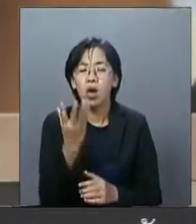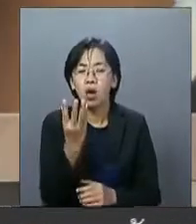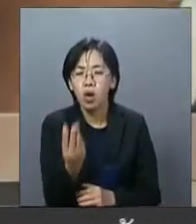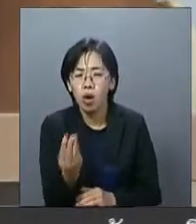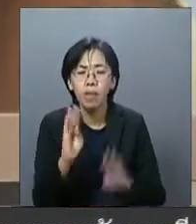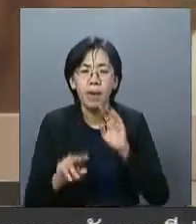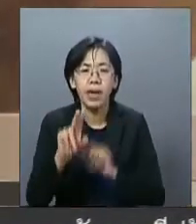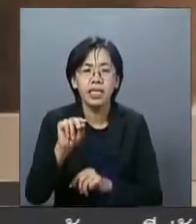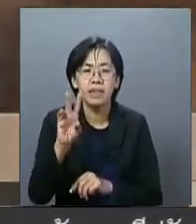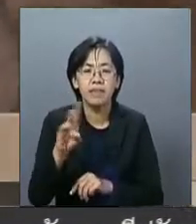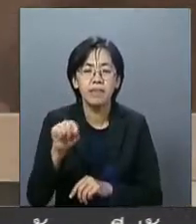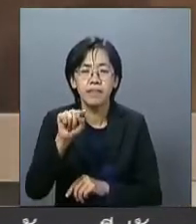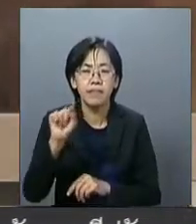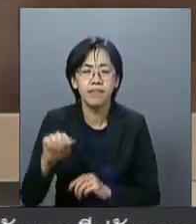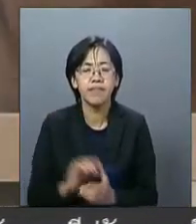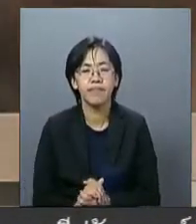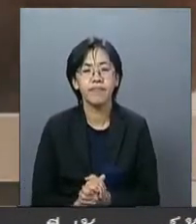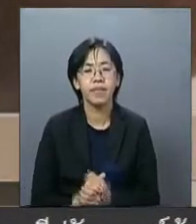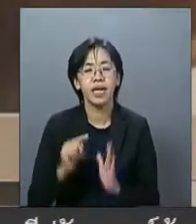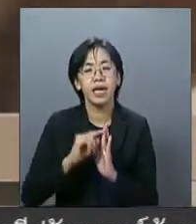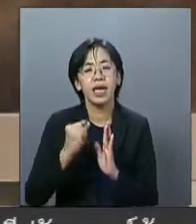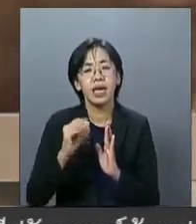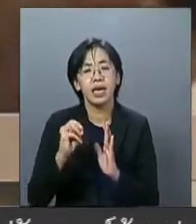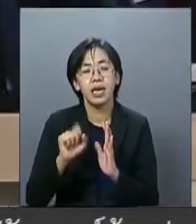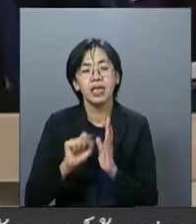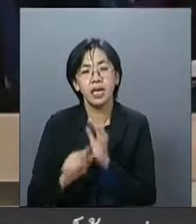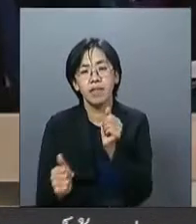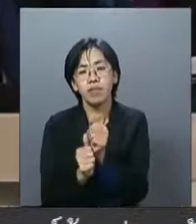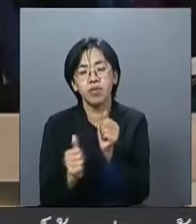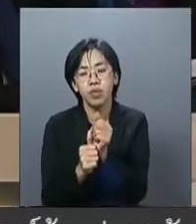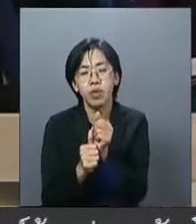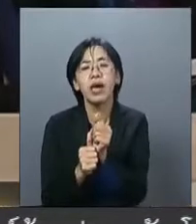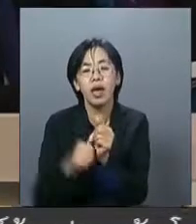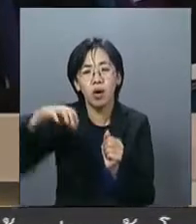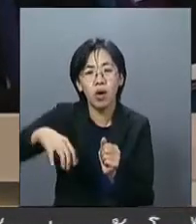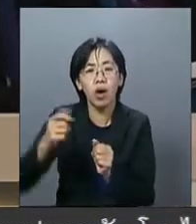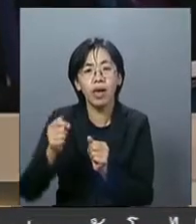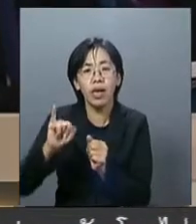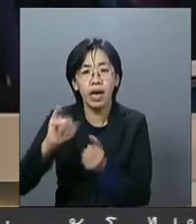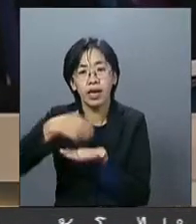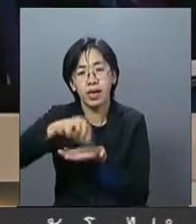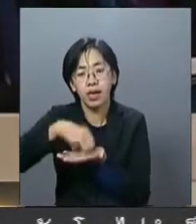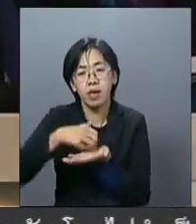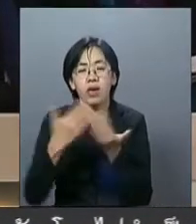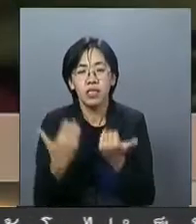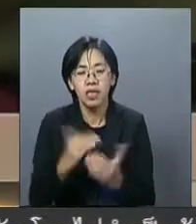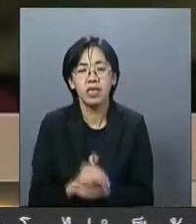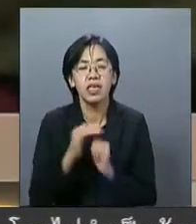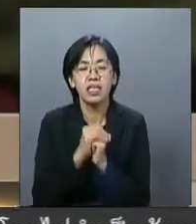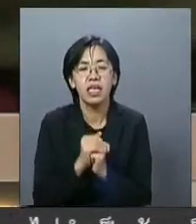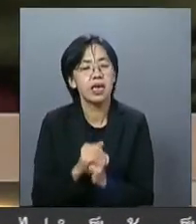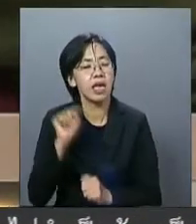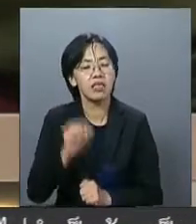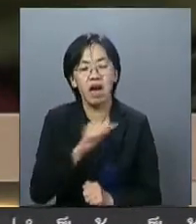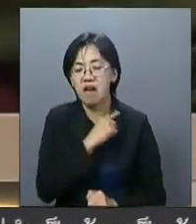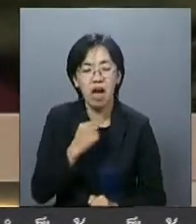ละ37นายเจมส์ลินช์ผู้ช่วยผู้อำนวยการ Amnesty International เปิดเผยว่าจีนเป็นประเทศที่ประหารชีวิตมากที่สุด